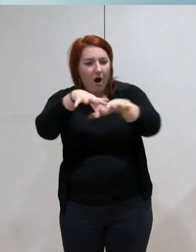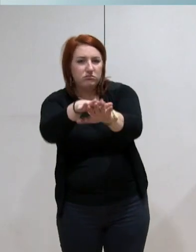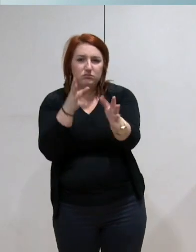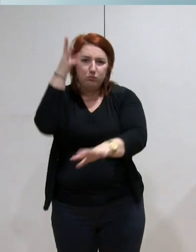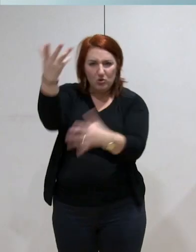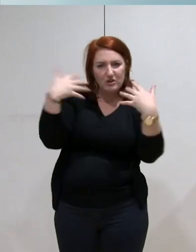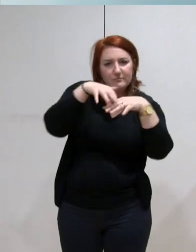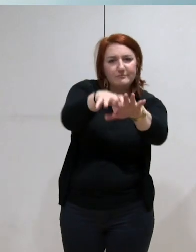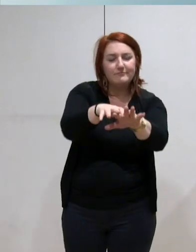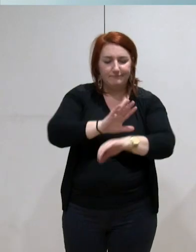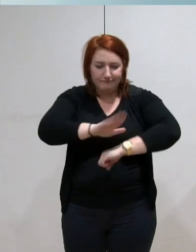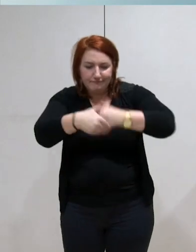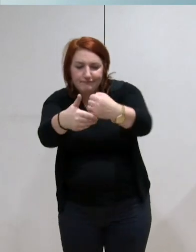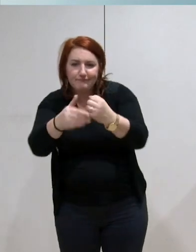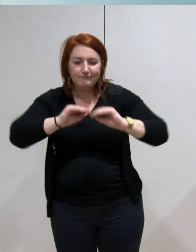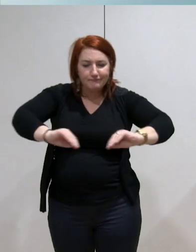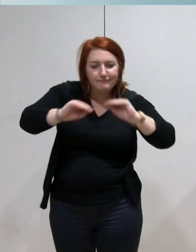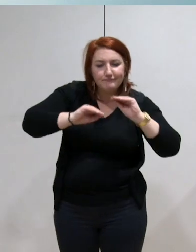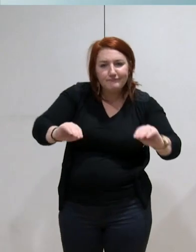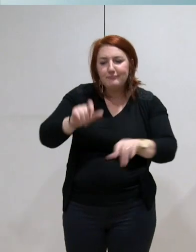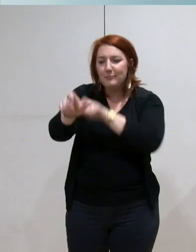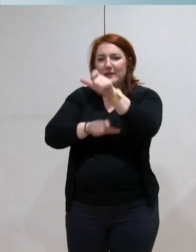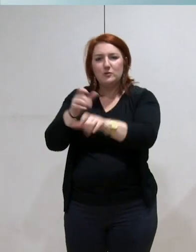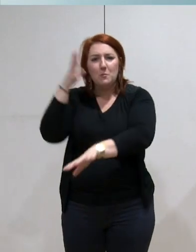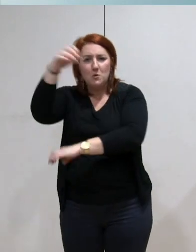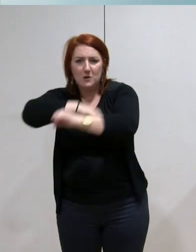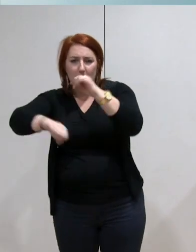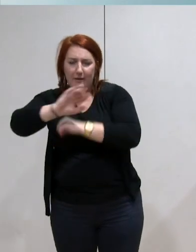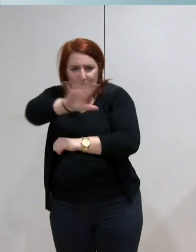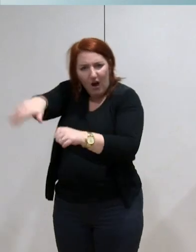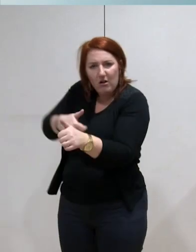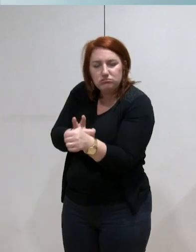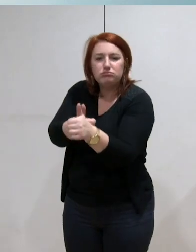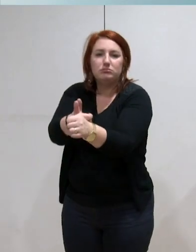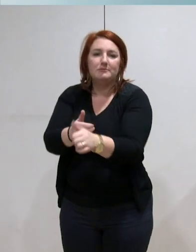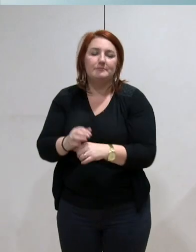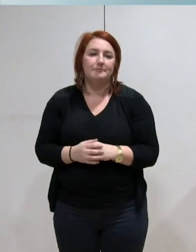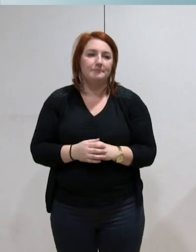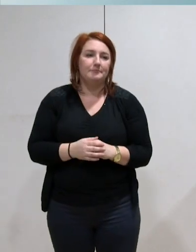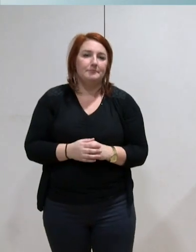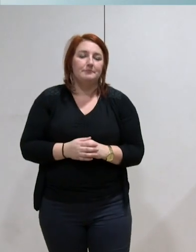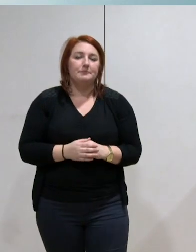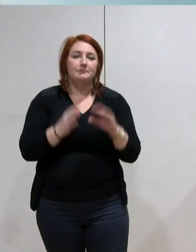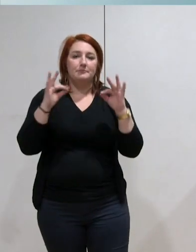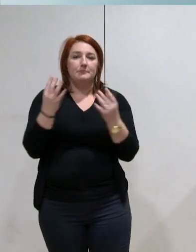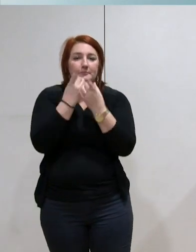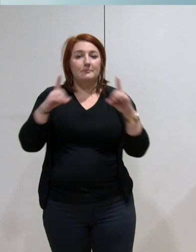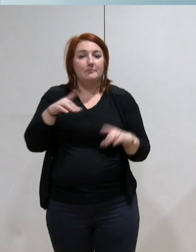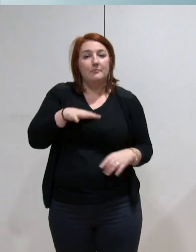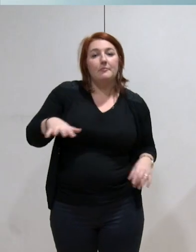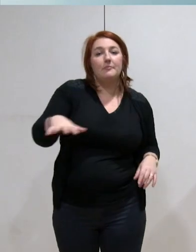aides en formation et accompagnement auprès des porteurs de projet en matière de démocratie